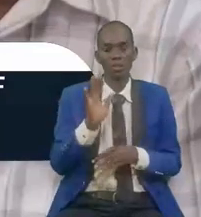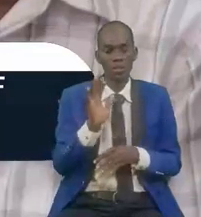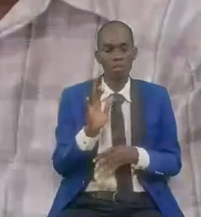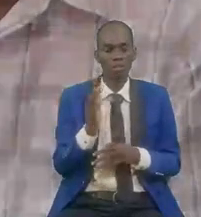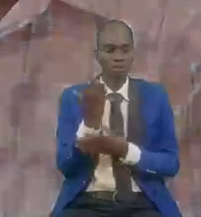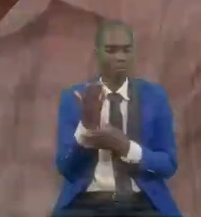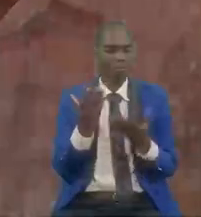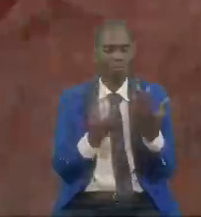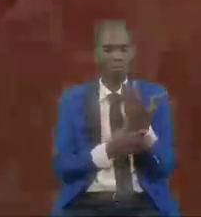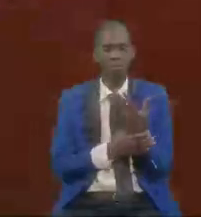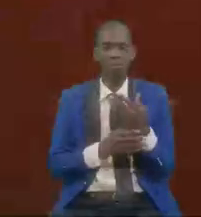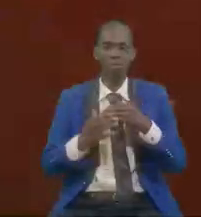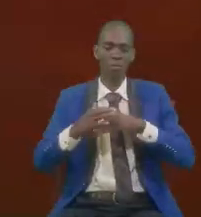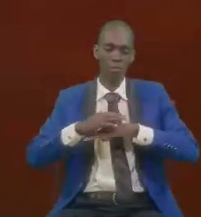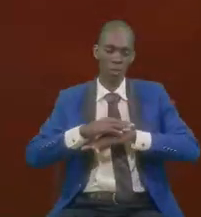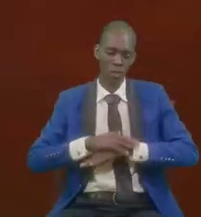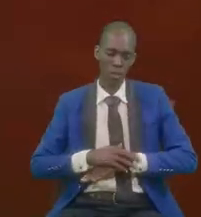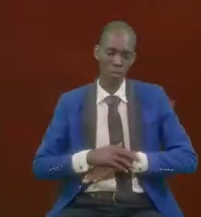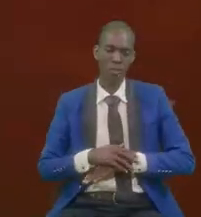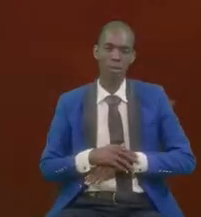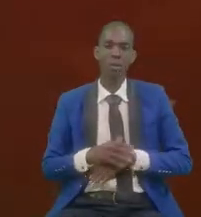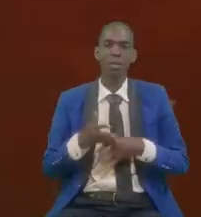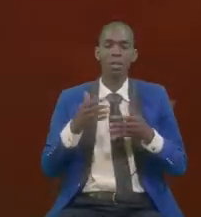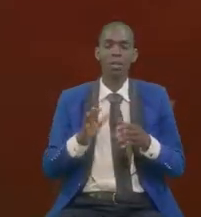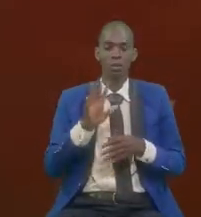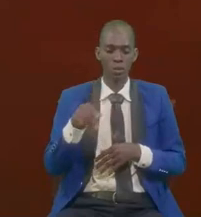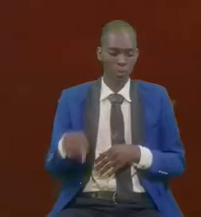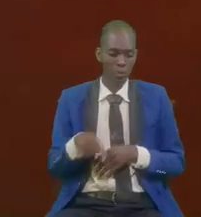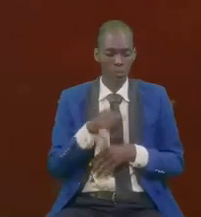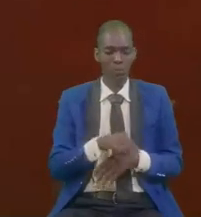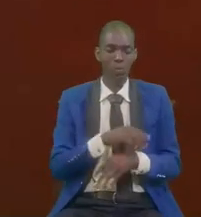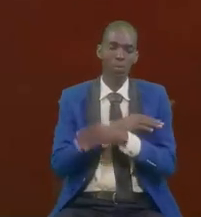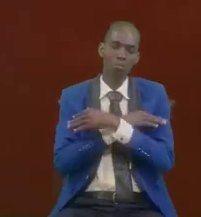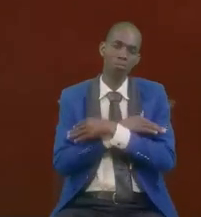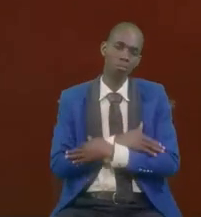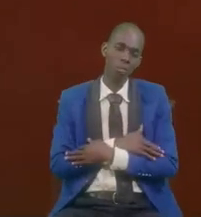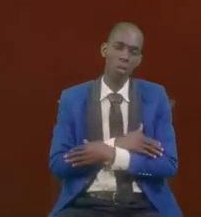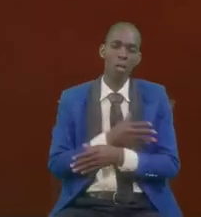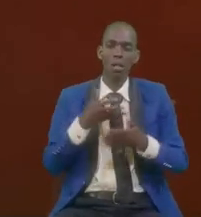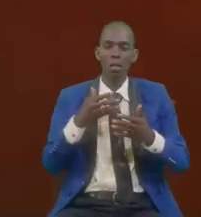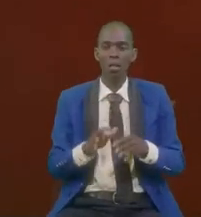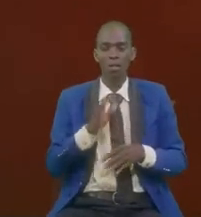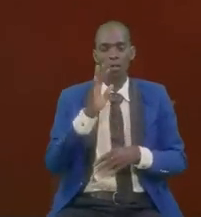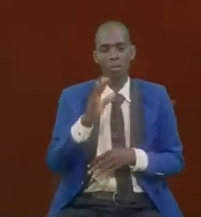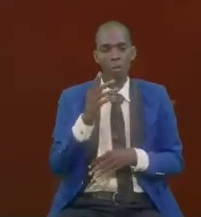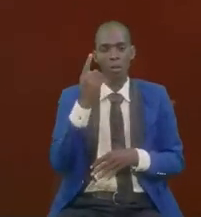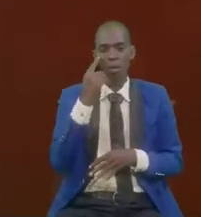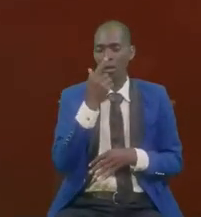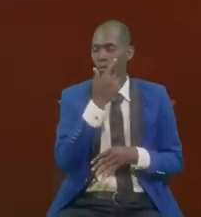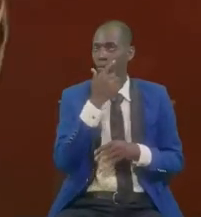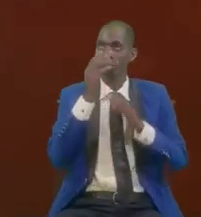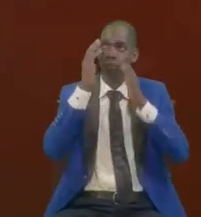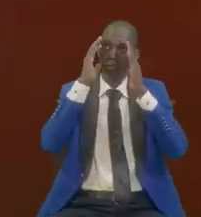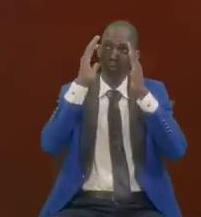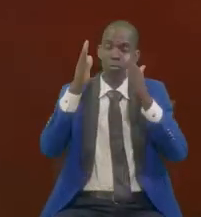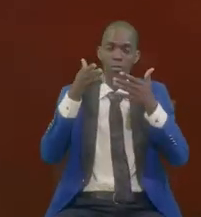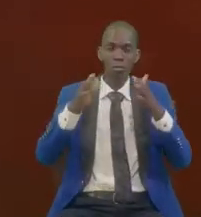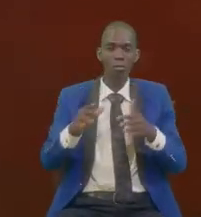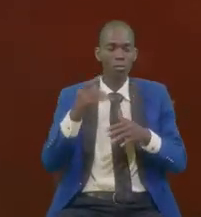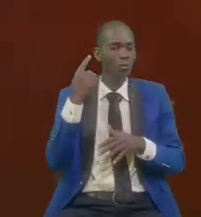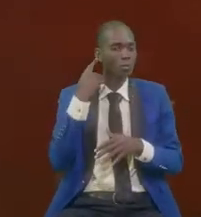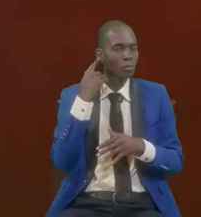que vos mains se reposent, que vos pieds prennent du repos, que vos yeux regardent devant vous, que